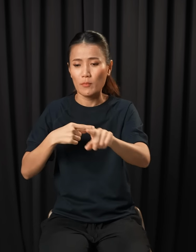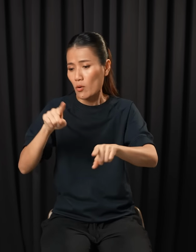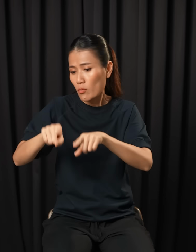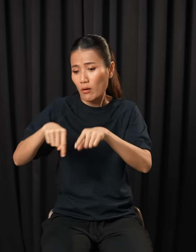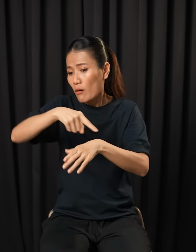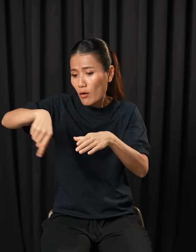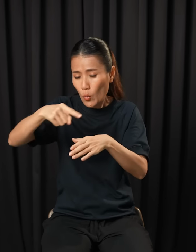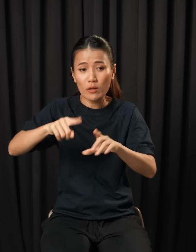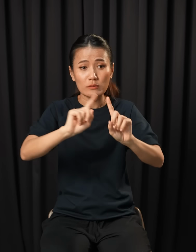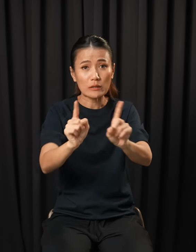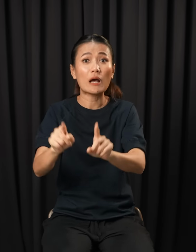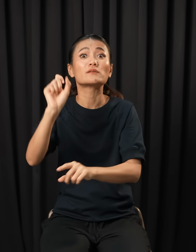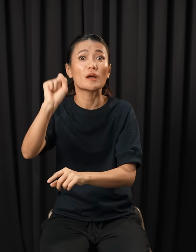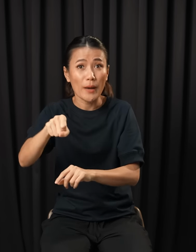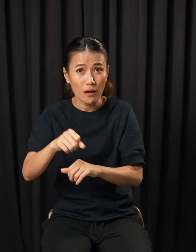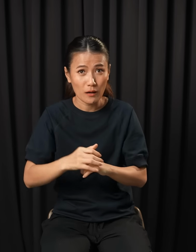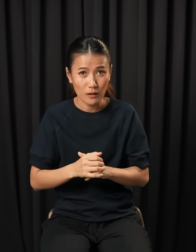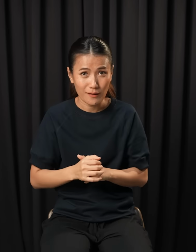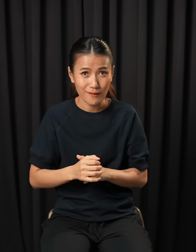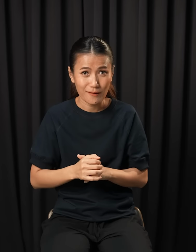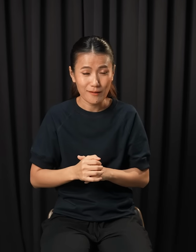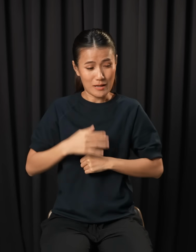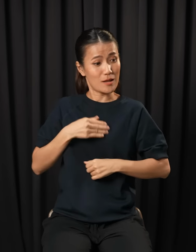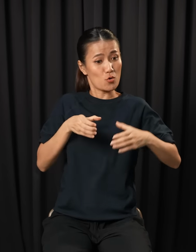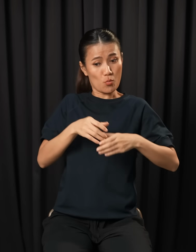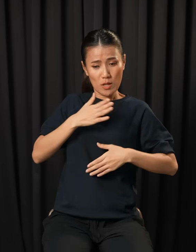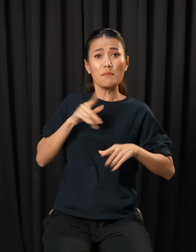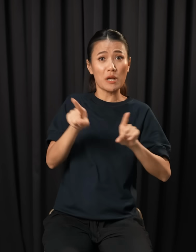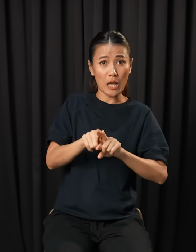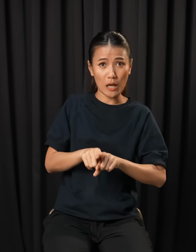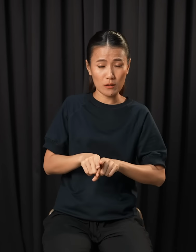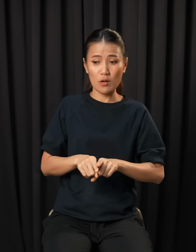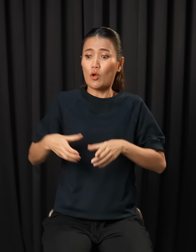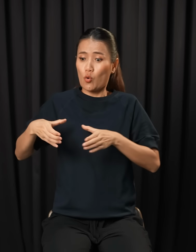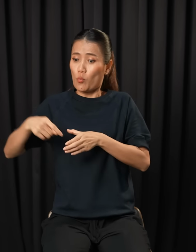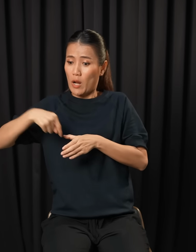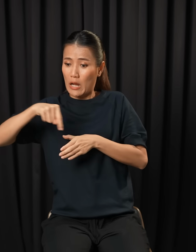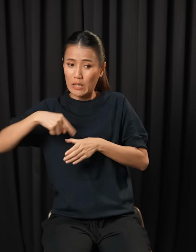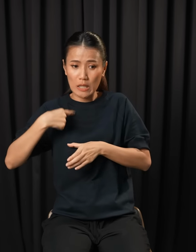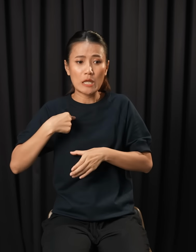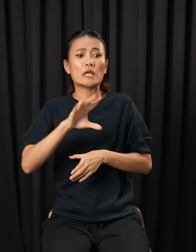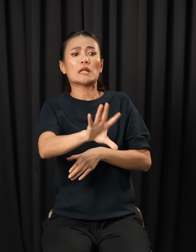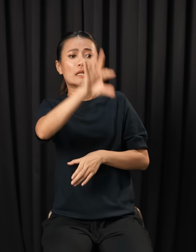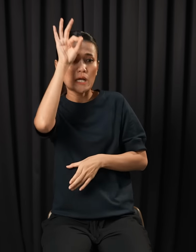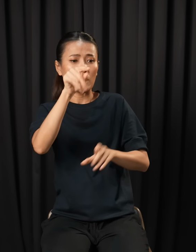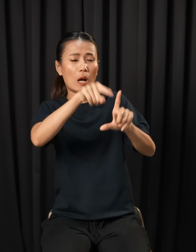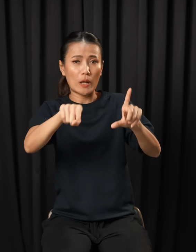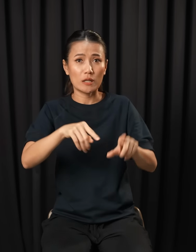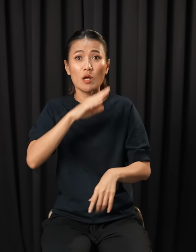งเลือกก้าวไกลมีทั้งเลือกประชาธิปัตย์มีทั้งชอบตู่มีทั้งอะไรมันอิเลเคขาดอ ย่างรุ่นก็เช่นเดียวกัน มันจะไม่